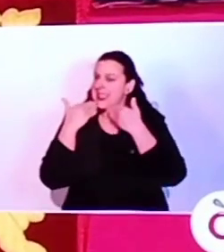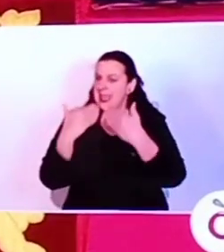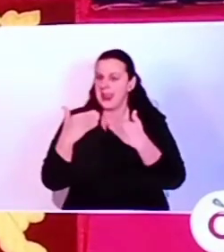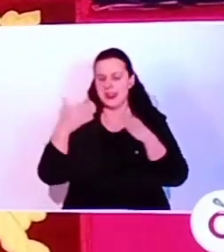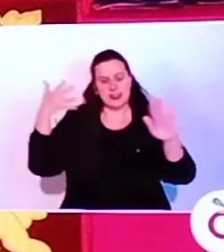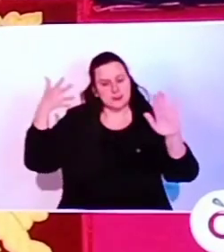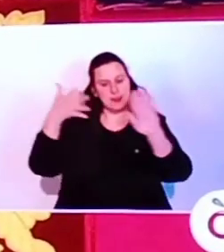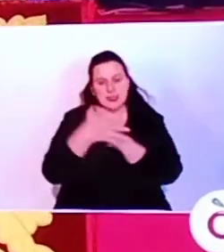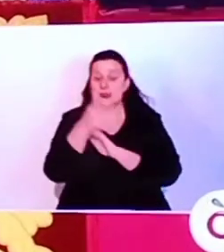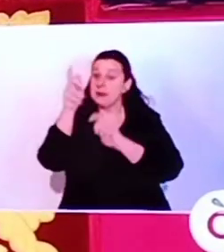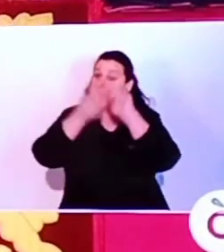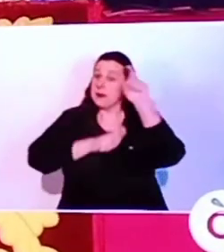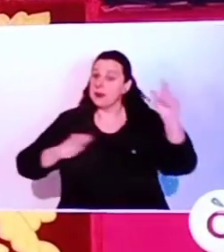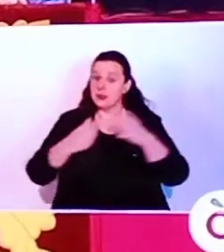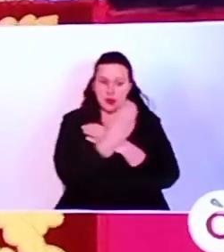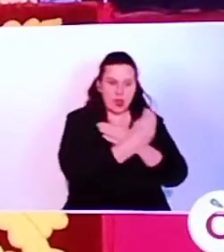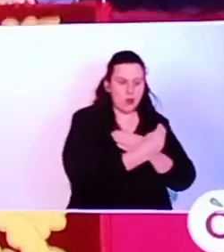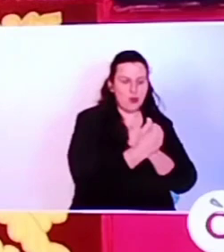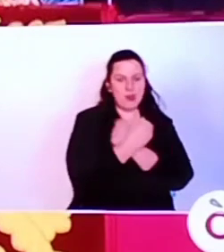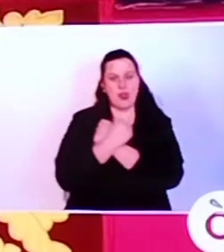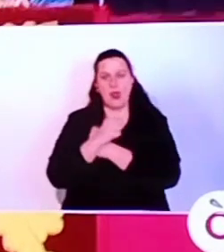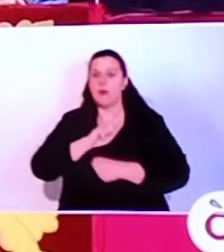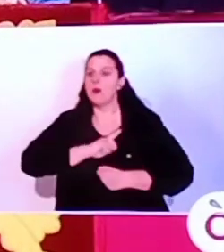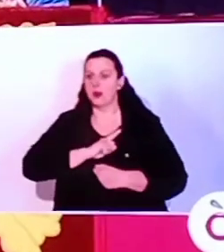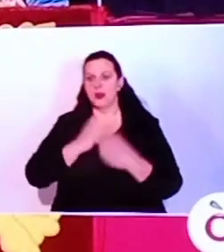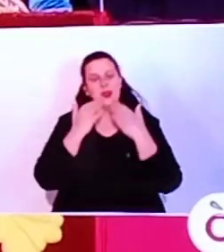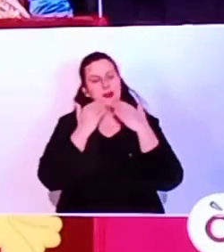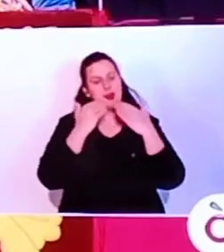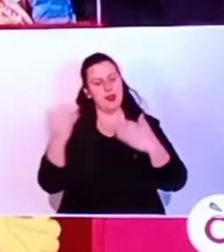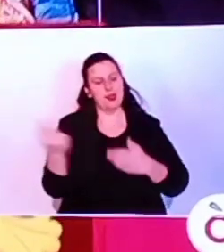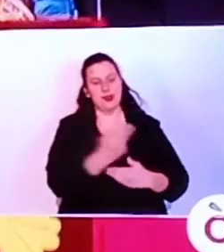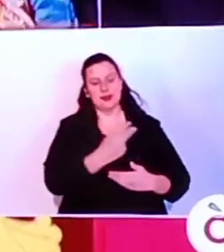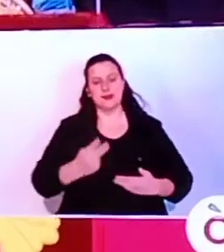totes aquestes persones que ens cuiden i ens protegeixen.